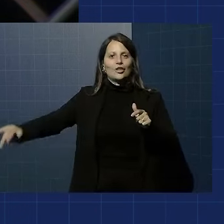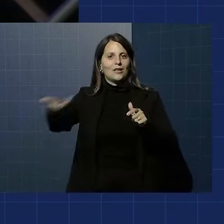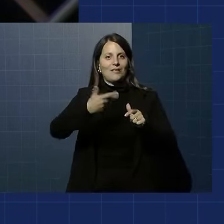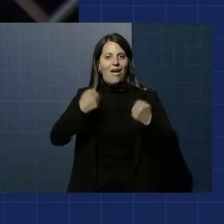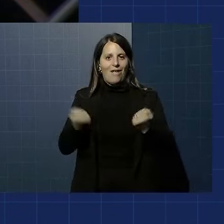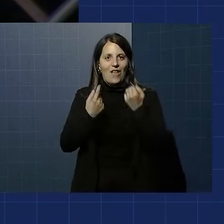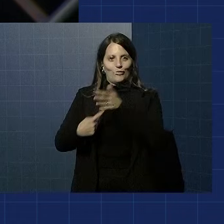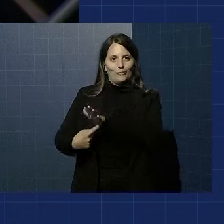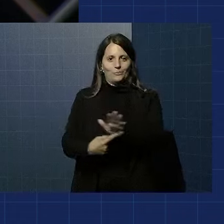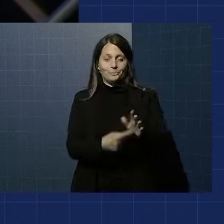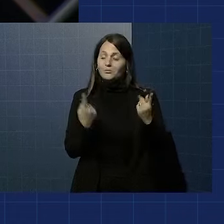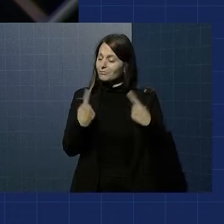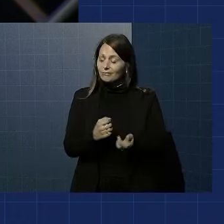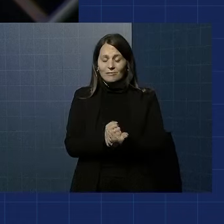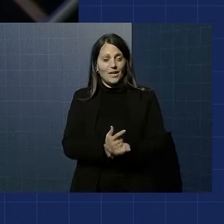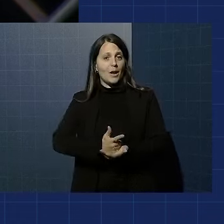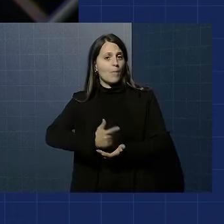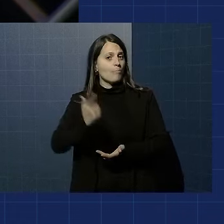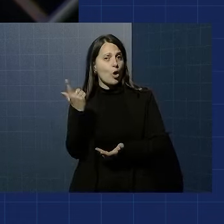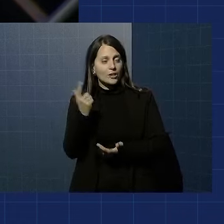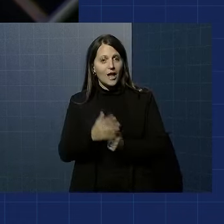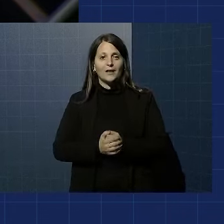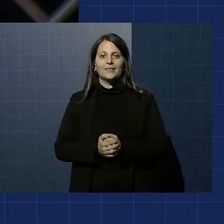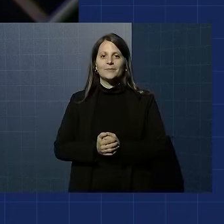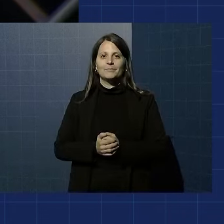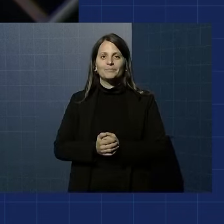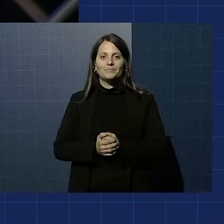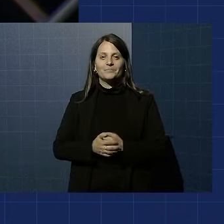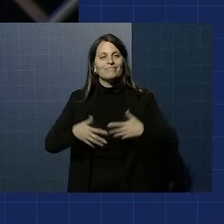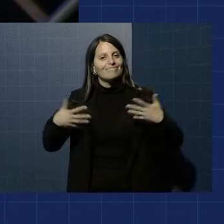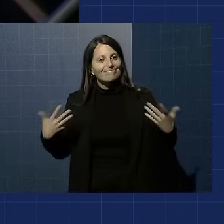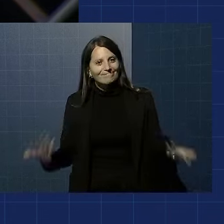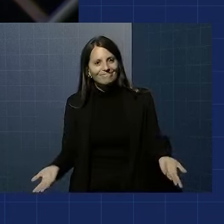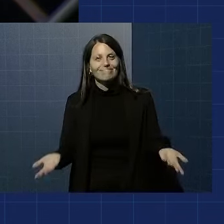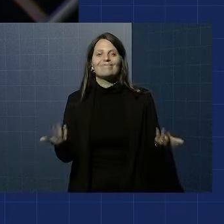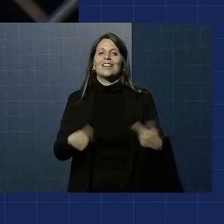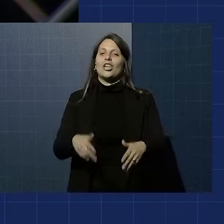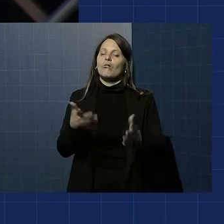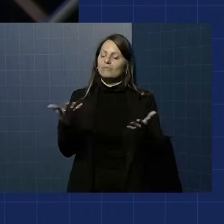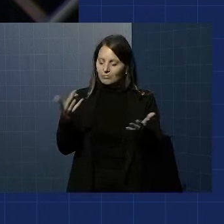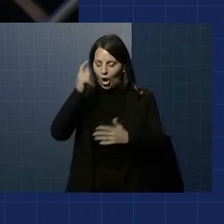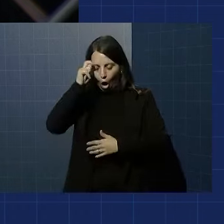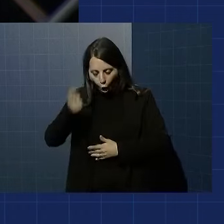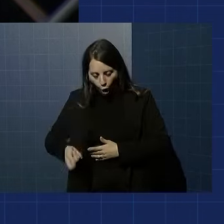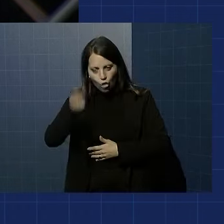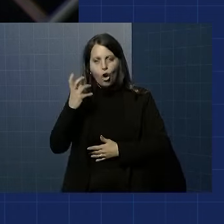penso che sia una cosa veramente molto importante. E detto ciò, sono molto onorata